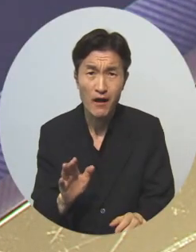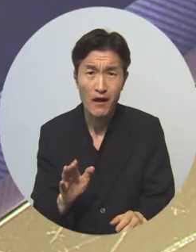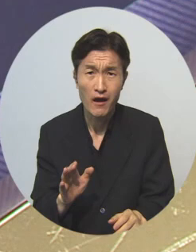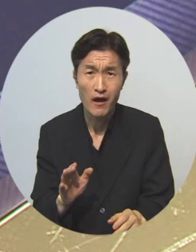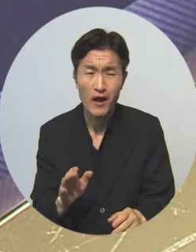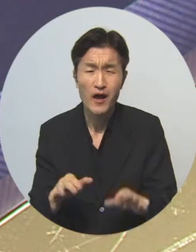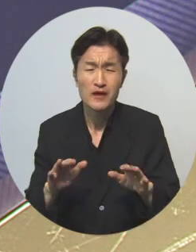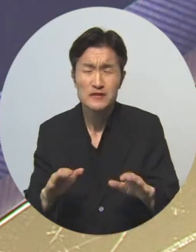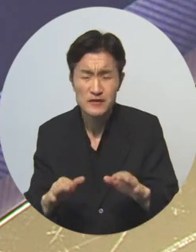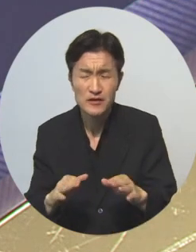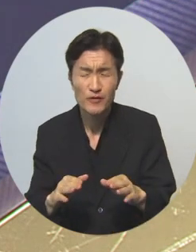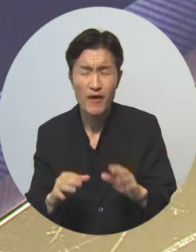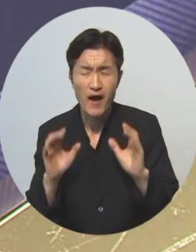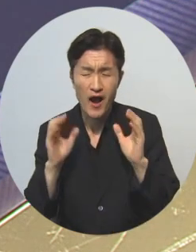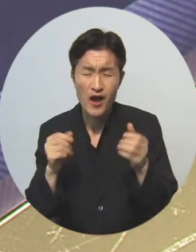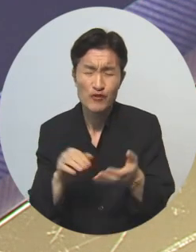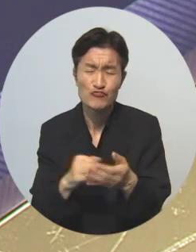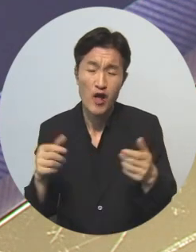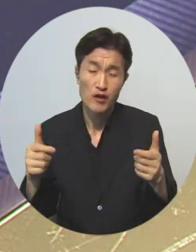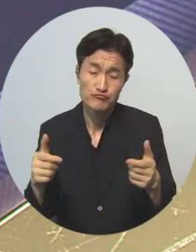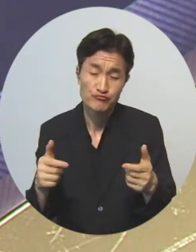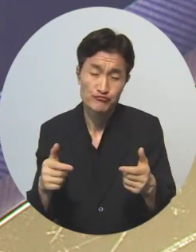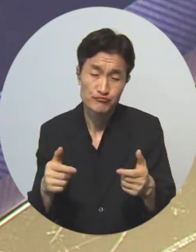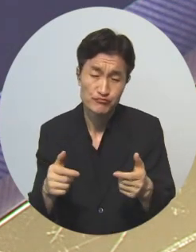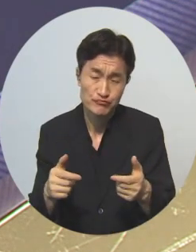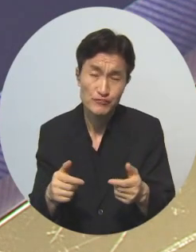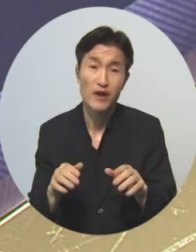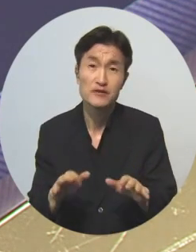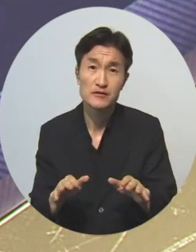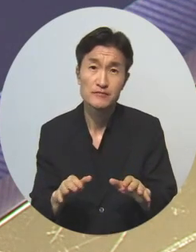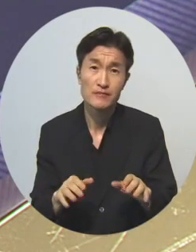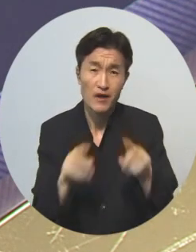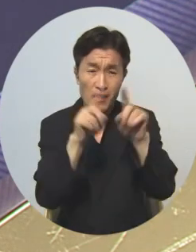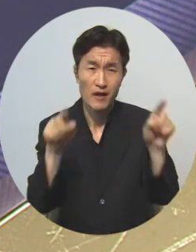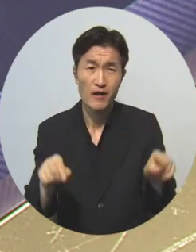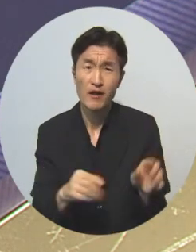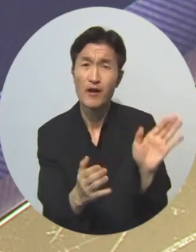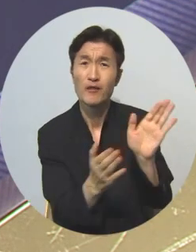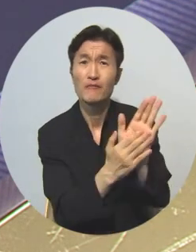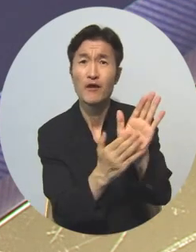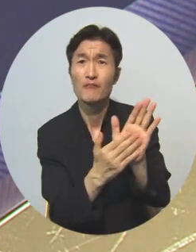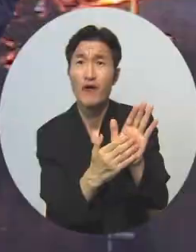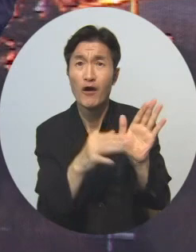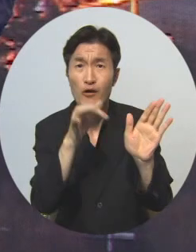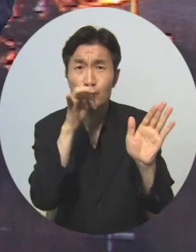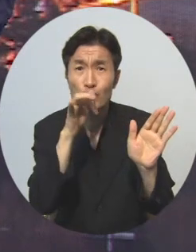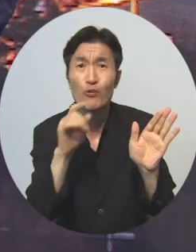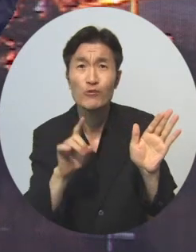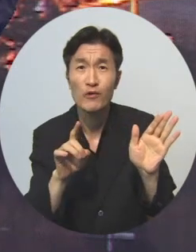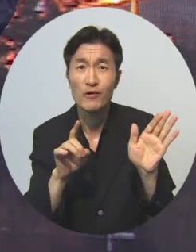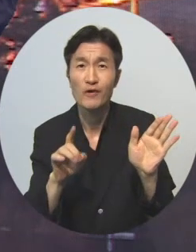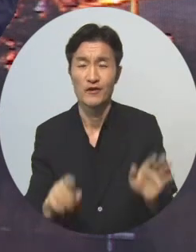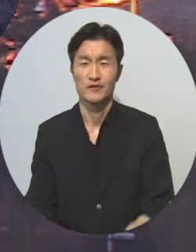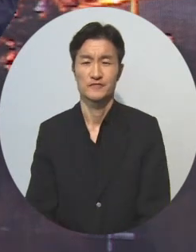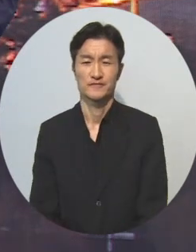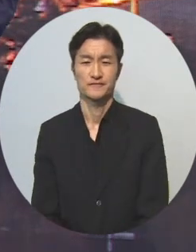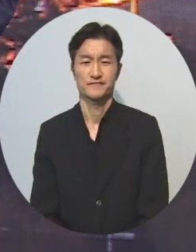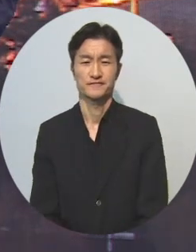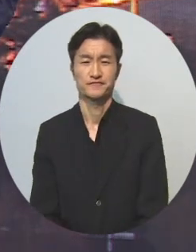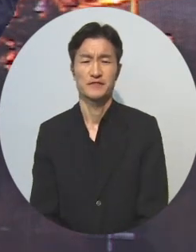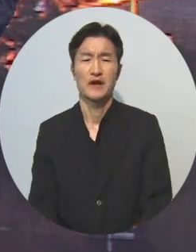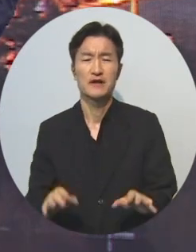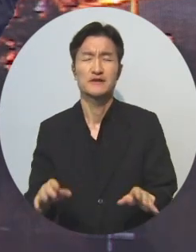소멸의 위기가 현실화되고 있는 요즘에 이런 표가 버젓이 사용된다면 어떨까요 이렇게